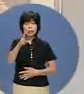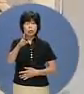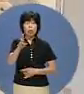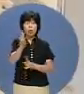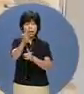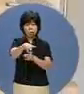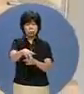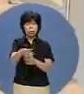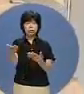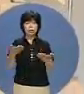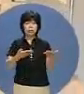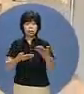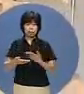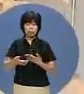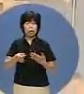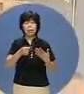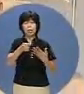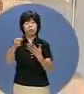されました。